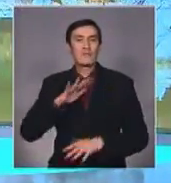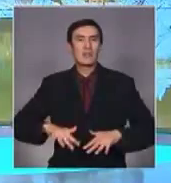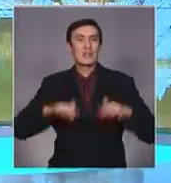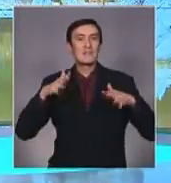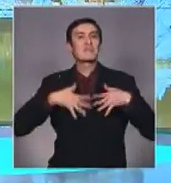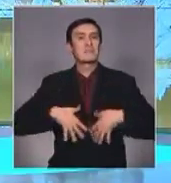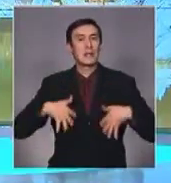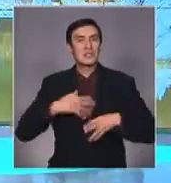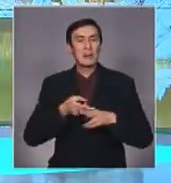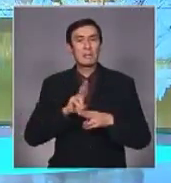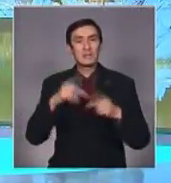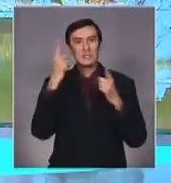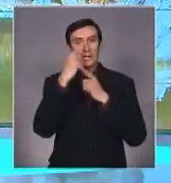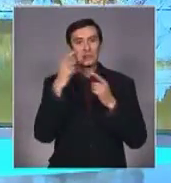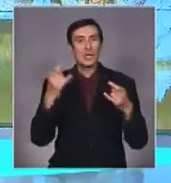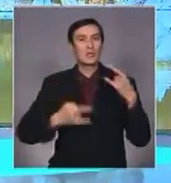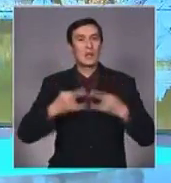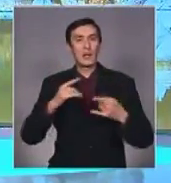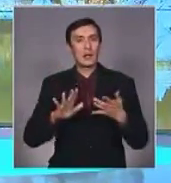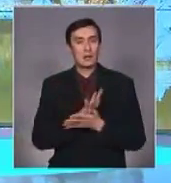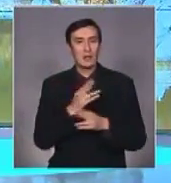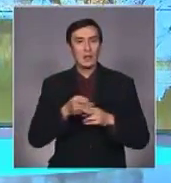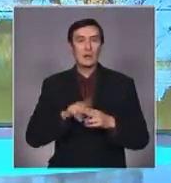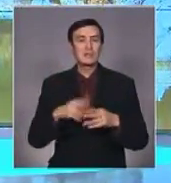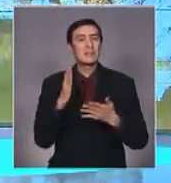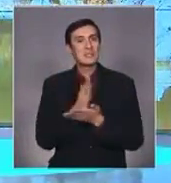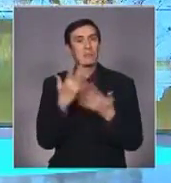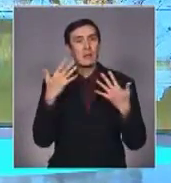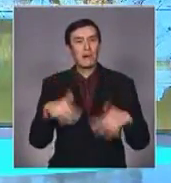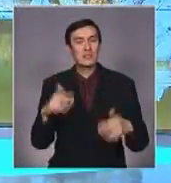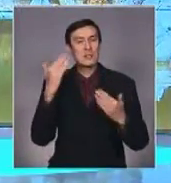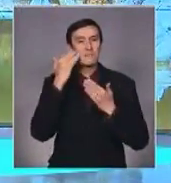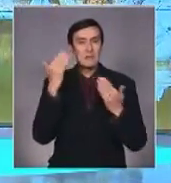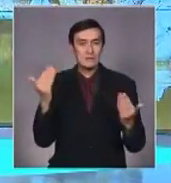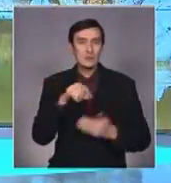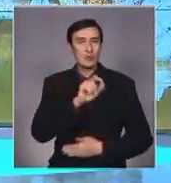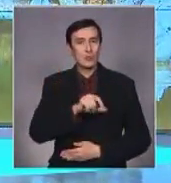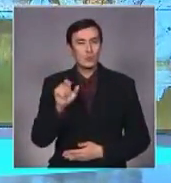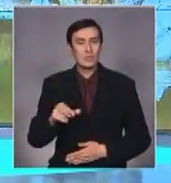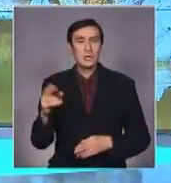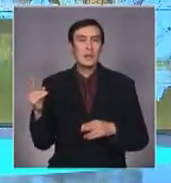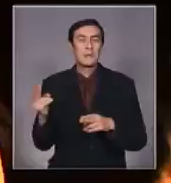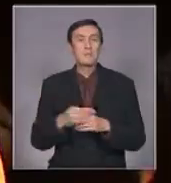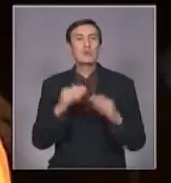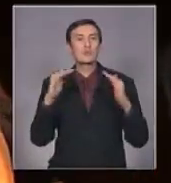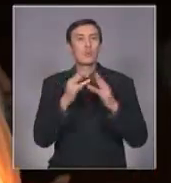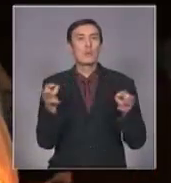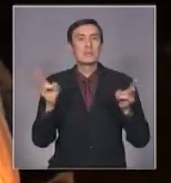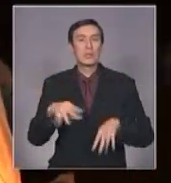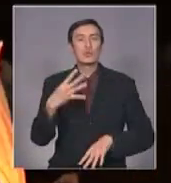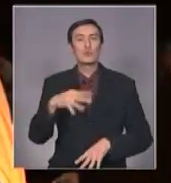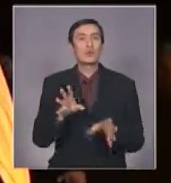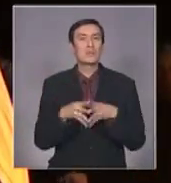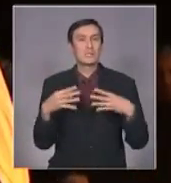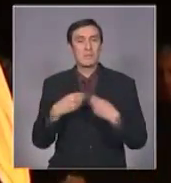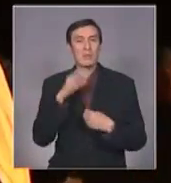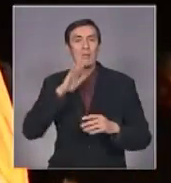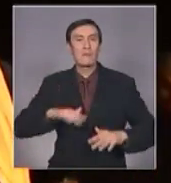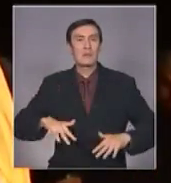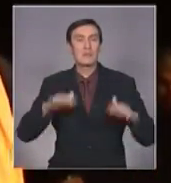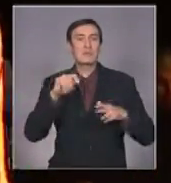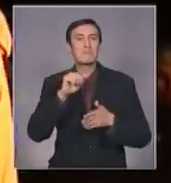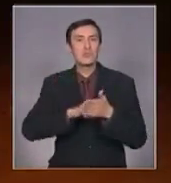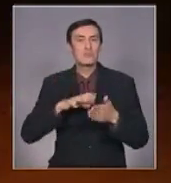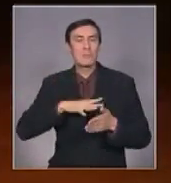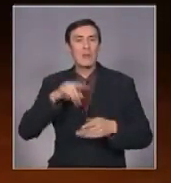наводнения в Тбилиси, об этом сообщают местные телеканалы. Есть пропавшие без вести. Без крыши над головой остались 40 семей. Наводнение